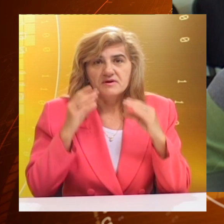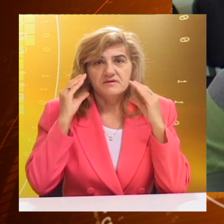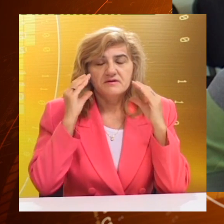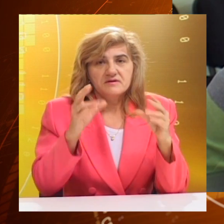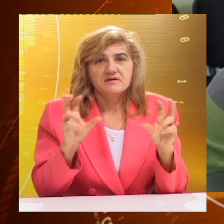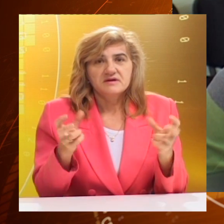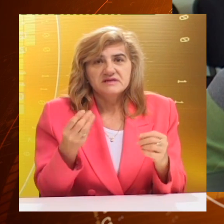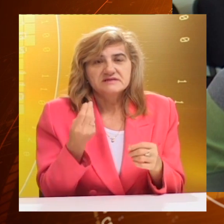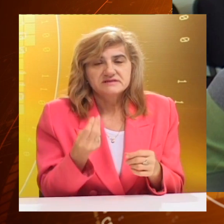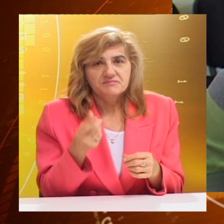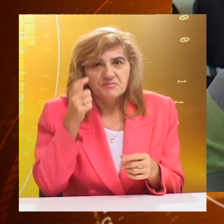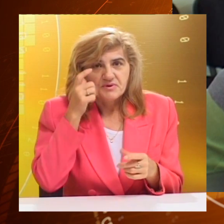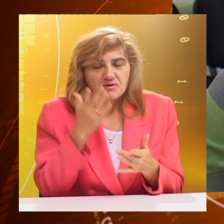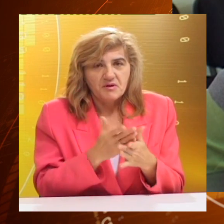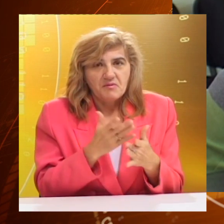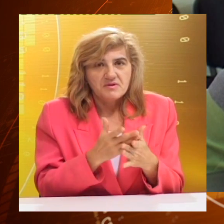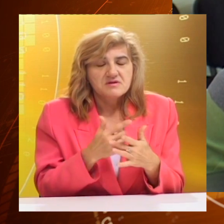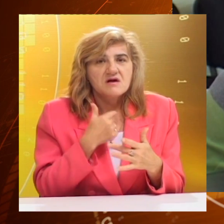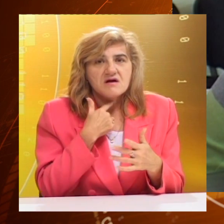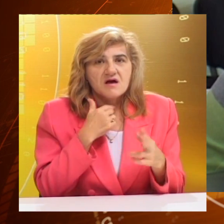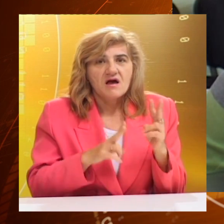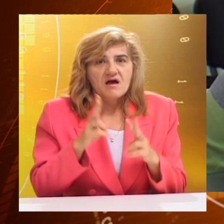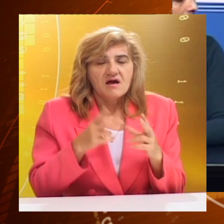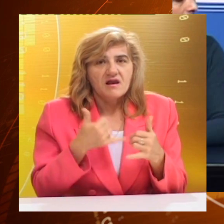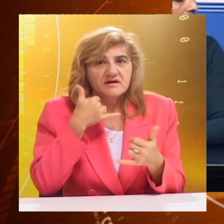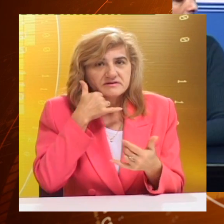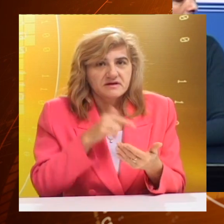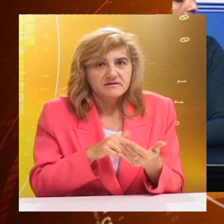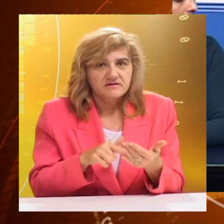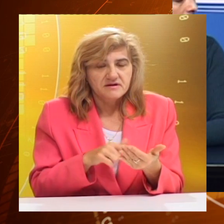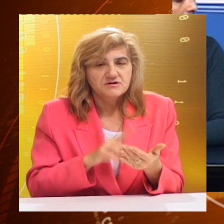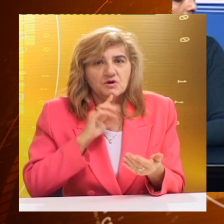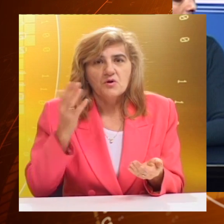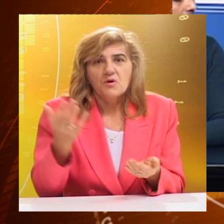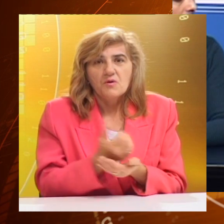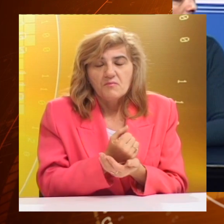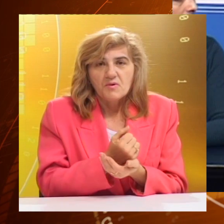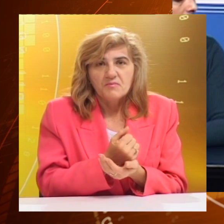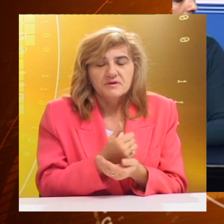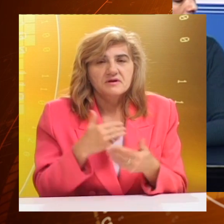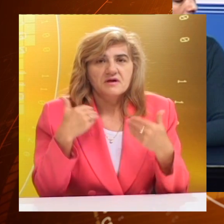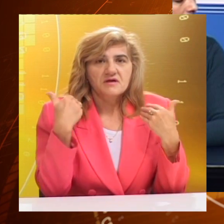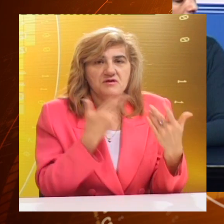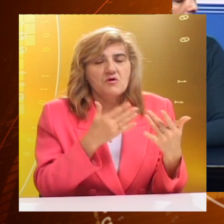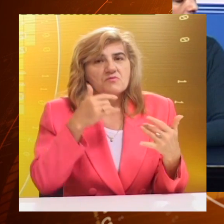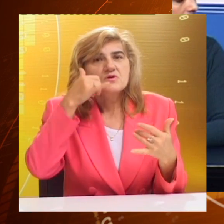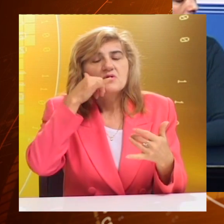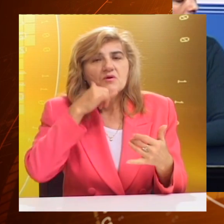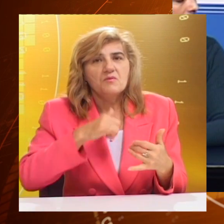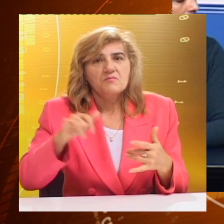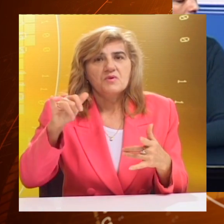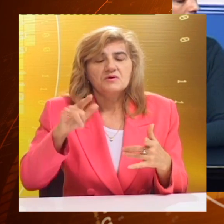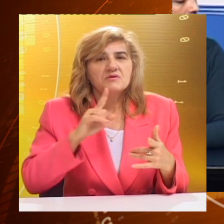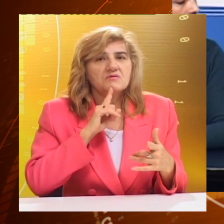biti u direktnom prenosu na Radio Televiziji Srbije, a publika će glasati za najbolje putem SMS-a. Pobednička ekipa će kao nagradu